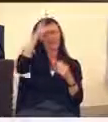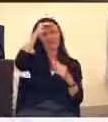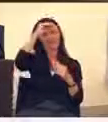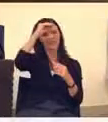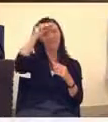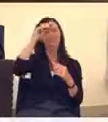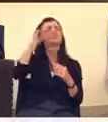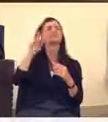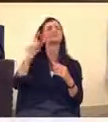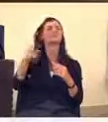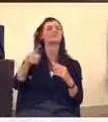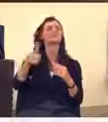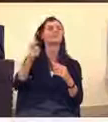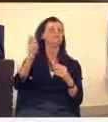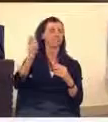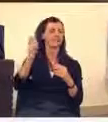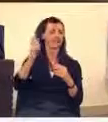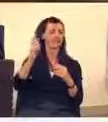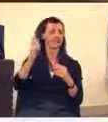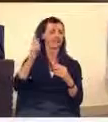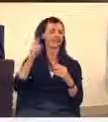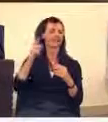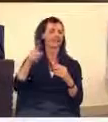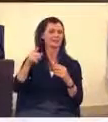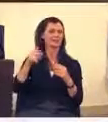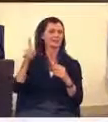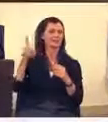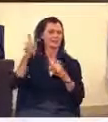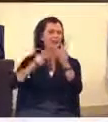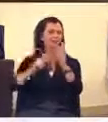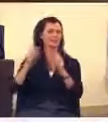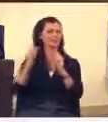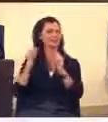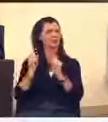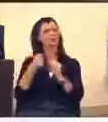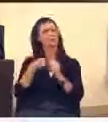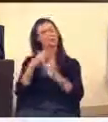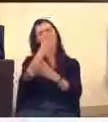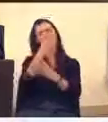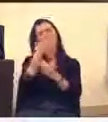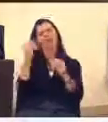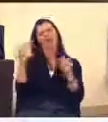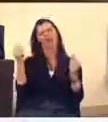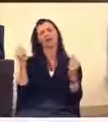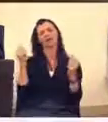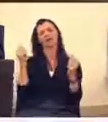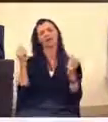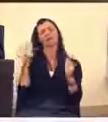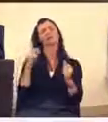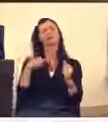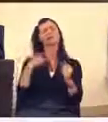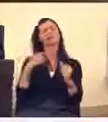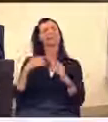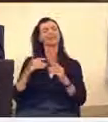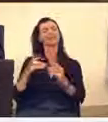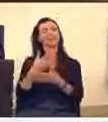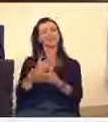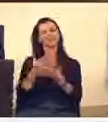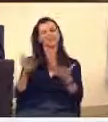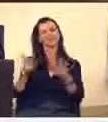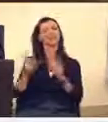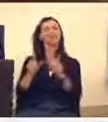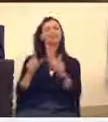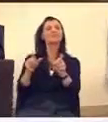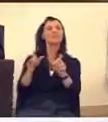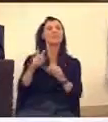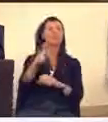וכל גבר שנרצח בנשק של אנשי ביטחון הם חשובים לנו. הדרך לחסוך את זה ולמנוע את